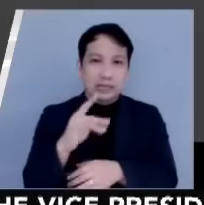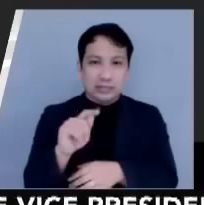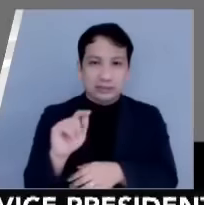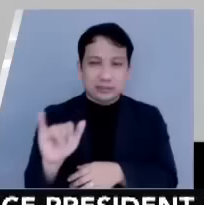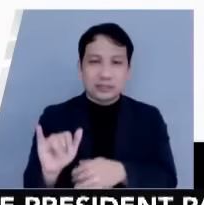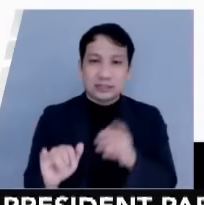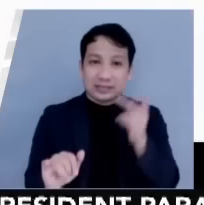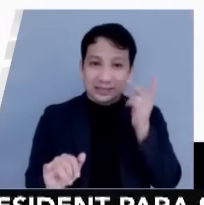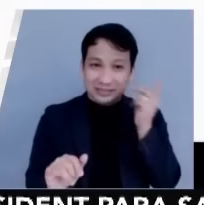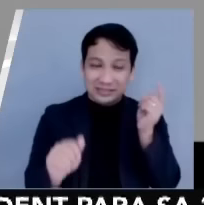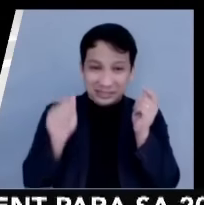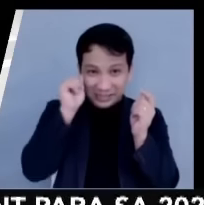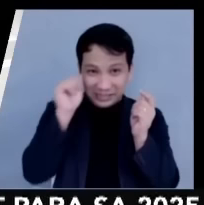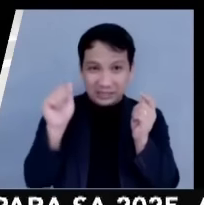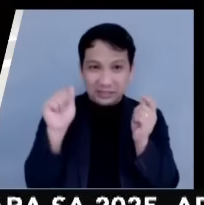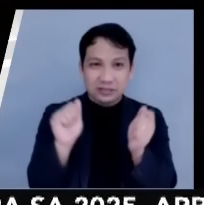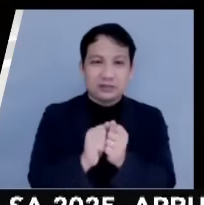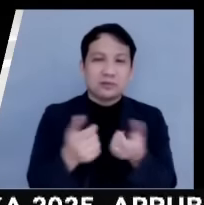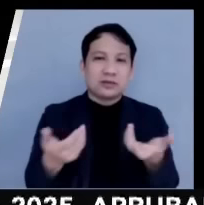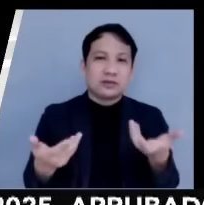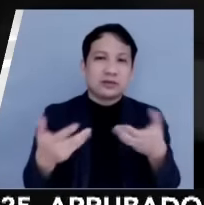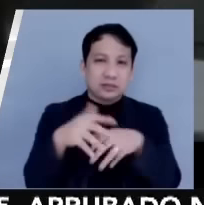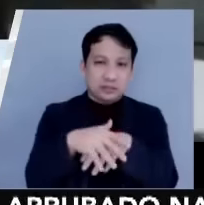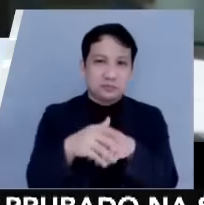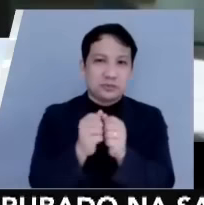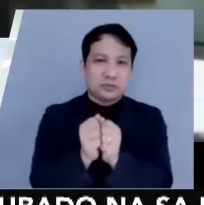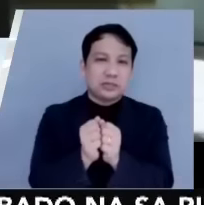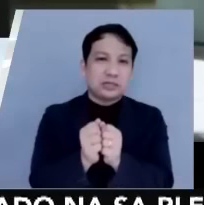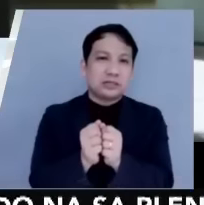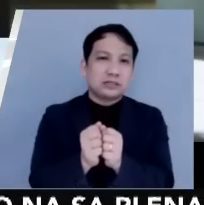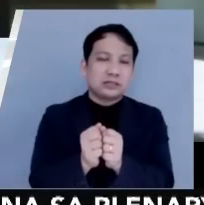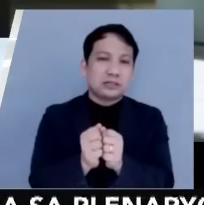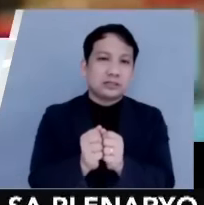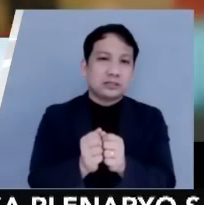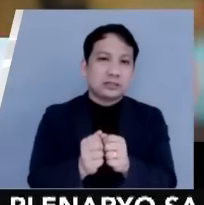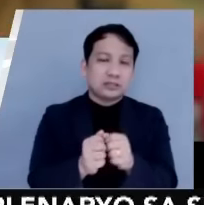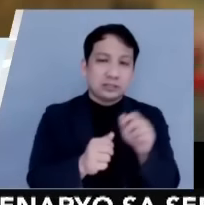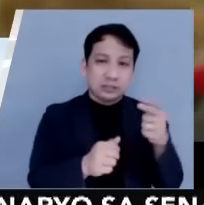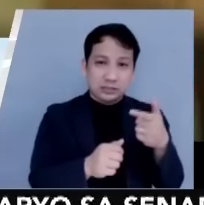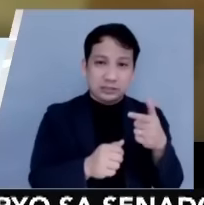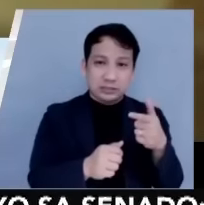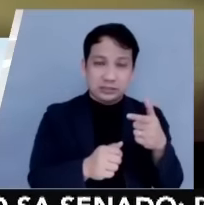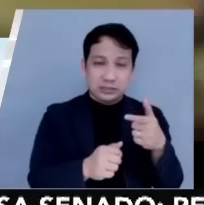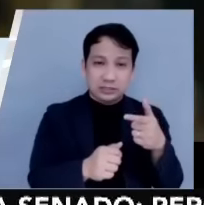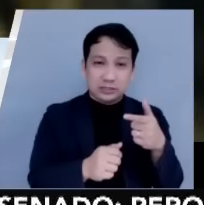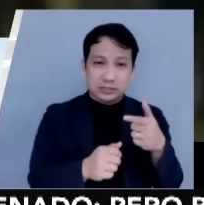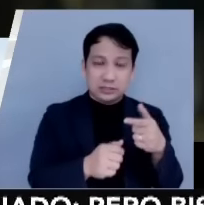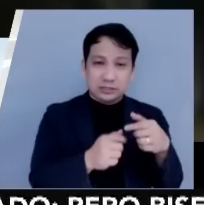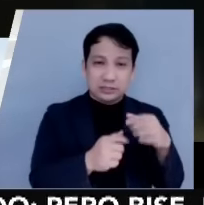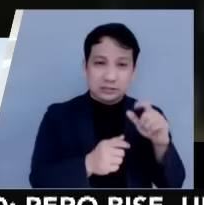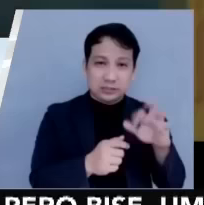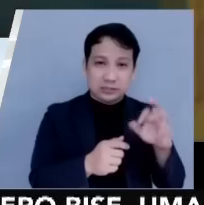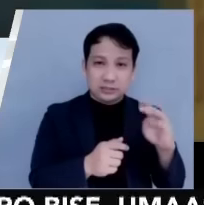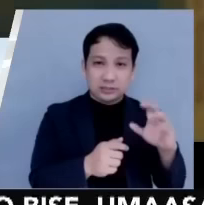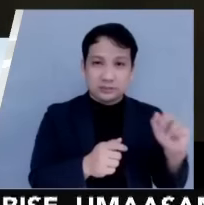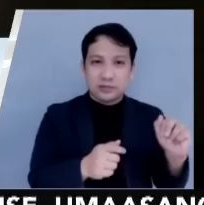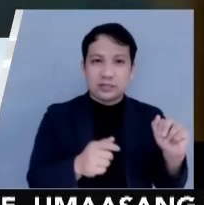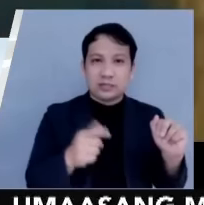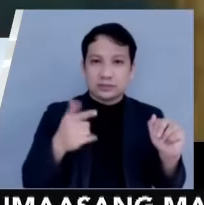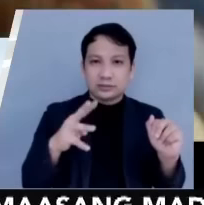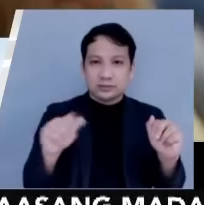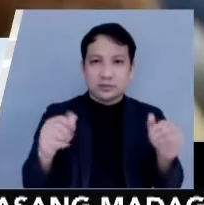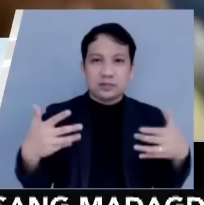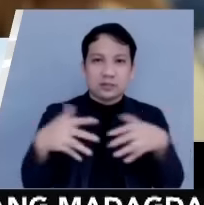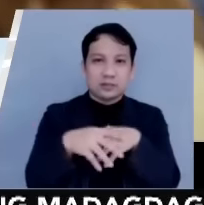Alden. Dahil collaboration ng Hello Love Again ng Star Cinema at GMA Pictures, nagpakita ng matinding suporta